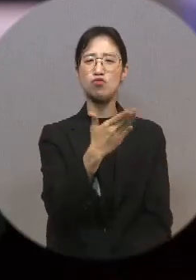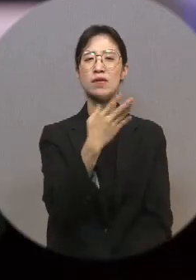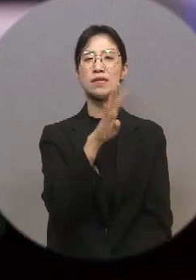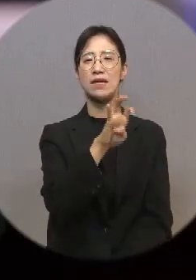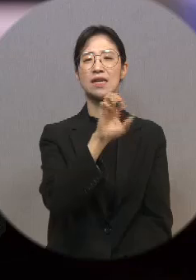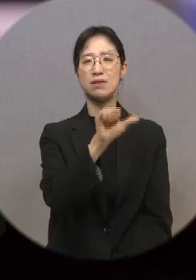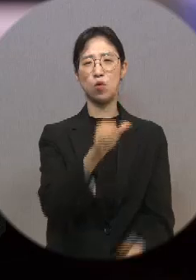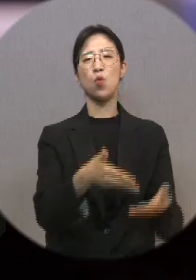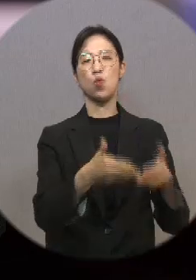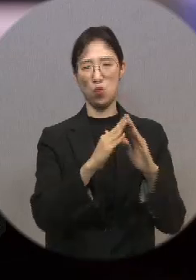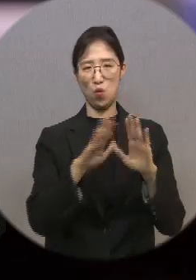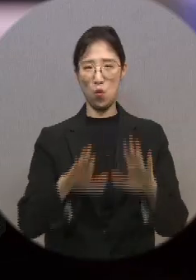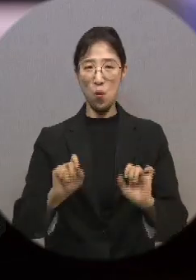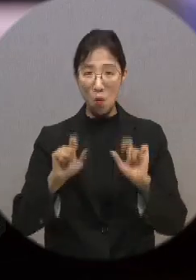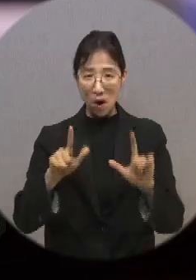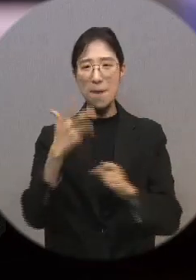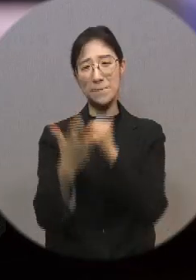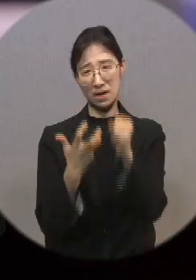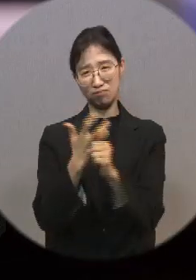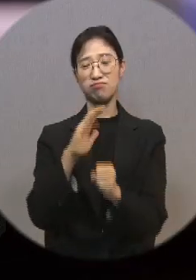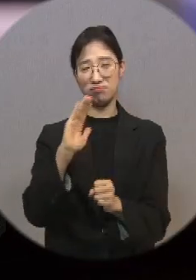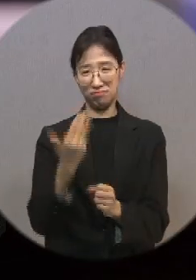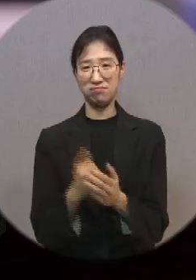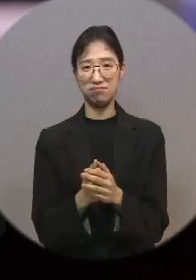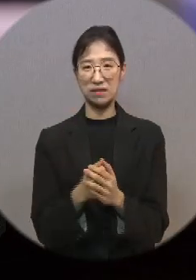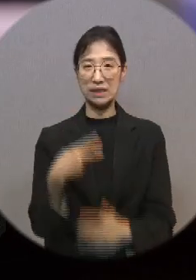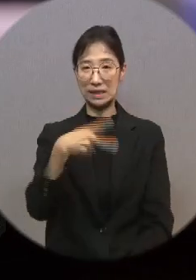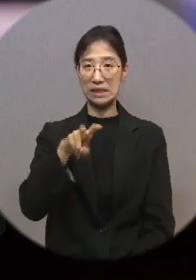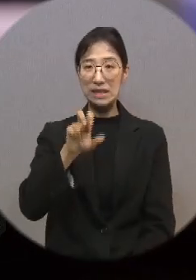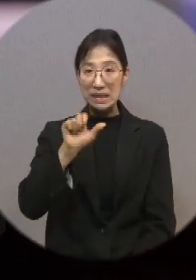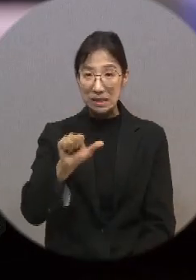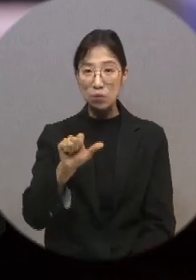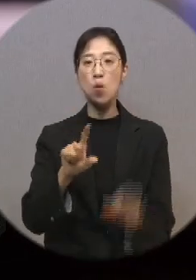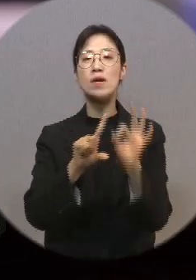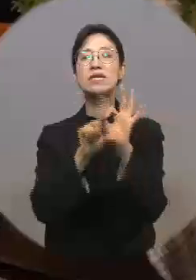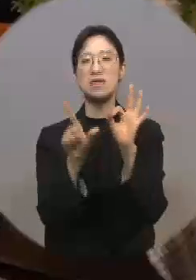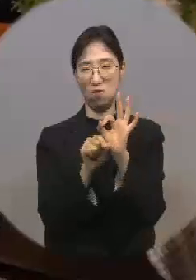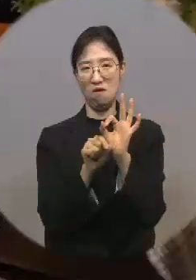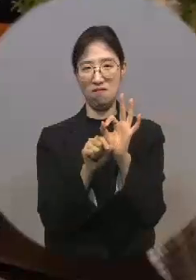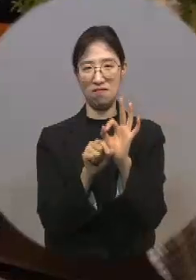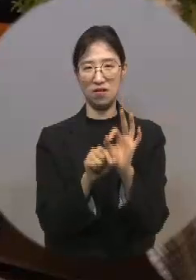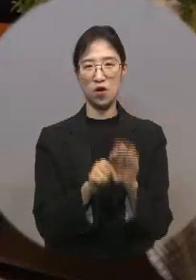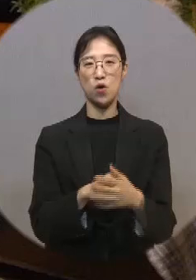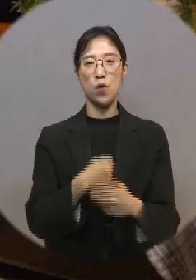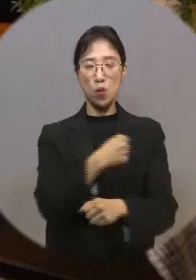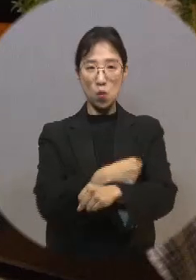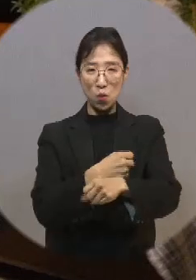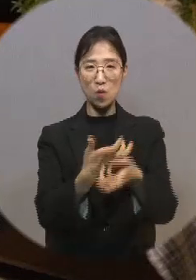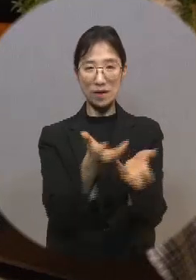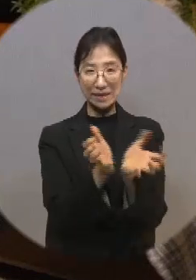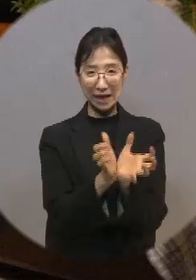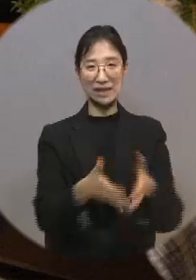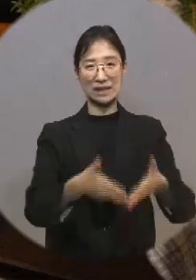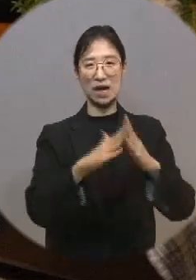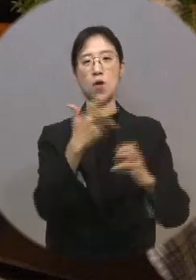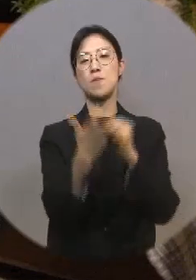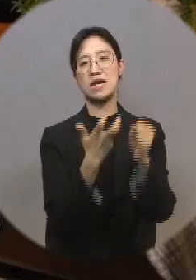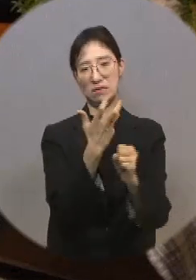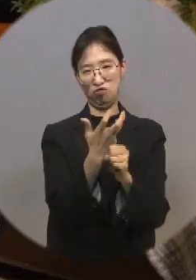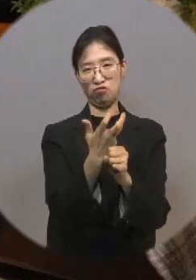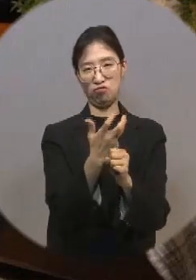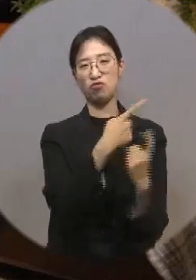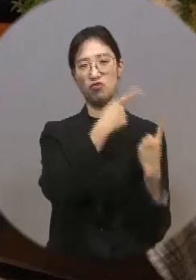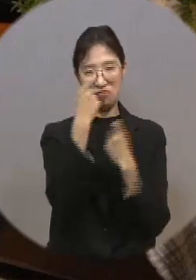합니다. 그러니까 올해가 80년이 되는 거예요. 그러니까 2025년 10월이 노동당 창건 80주년이기